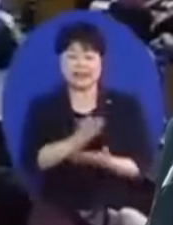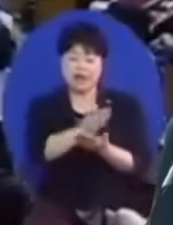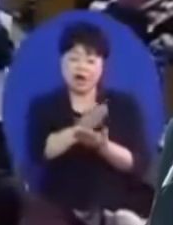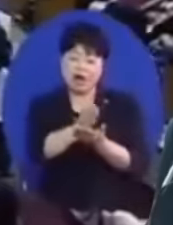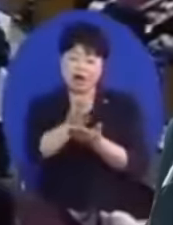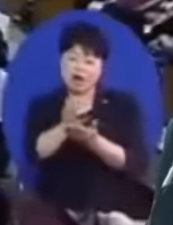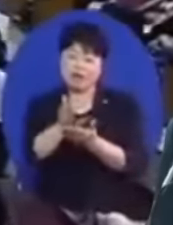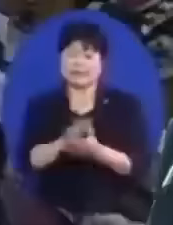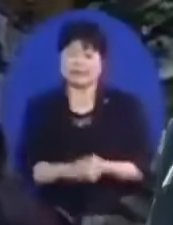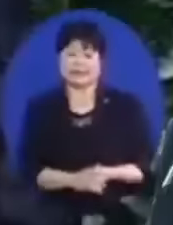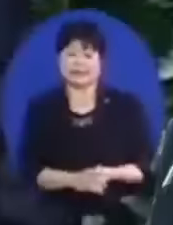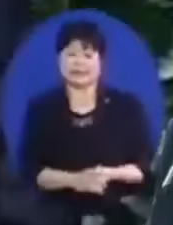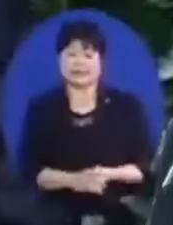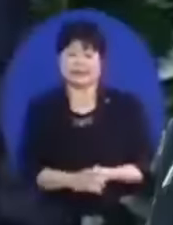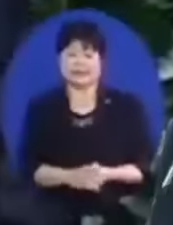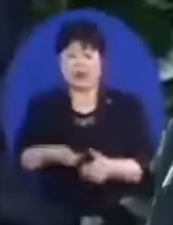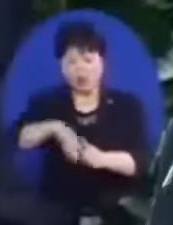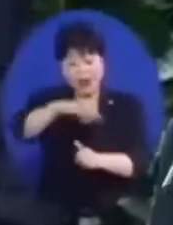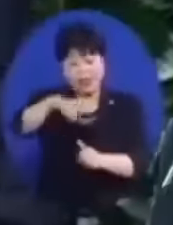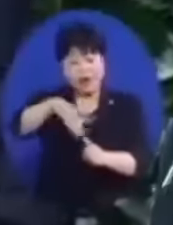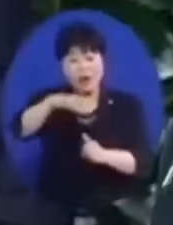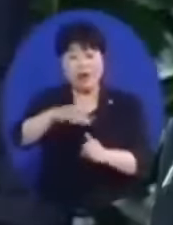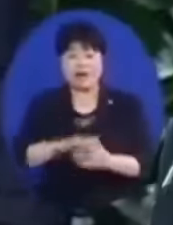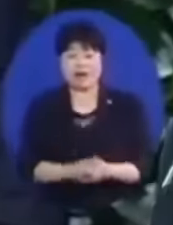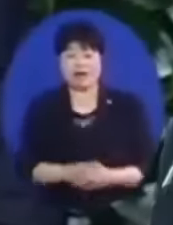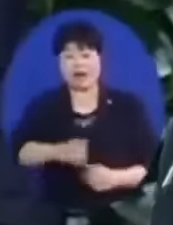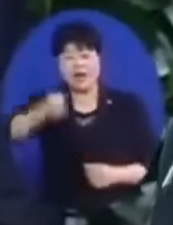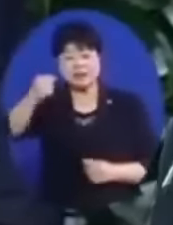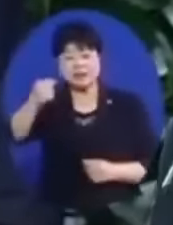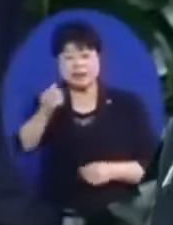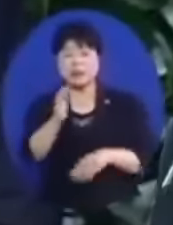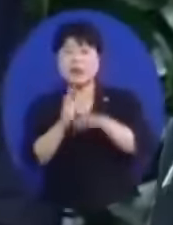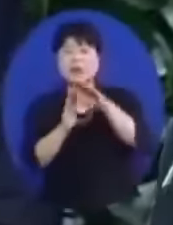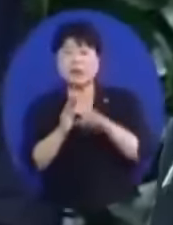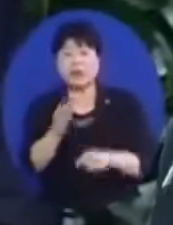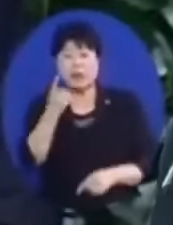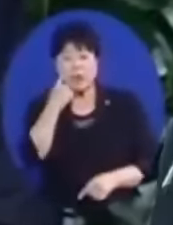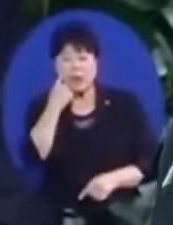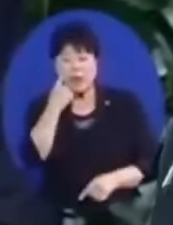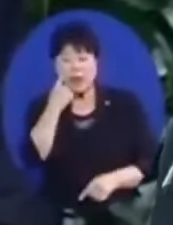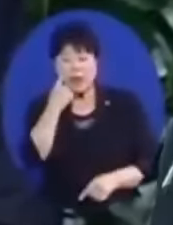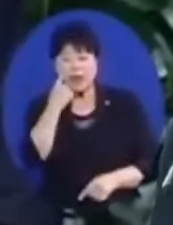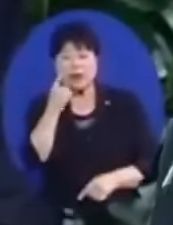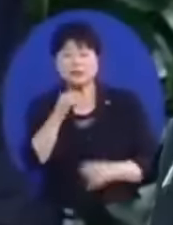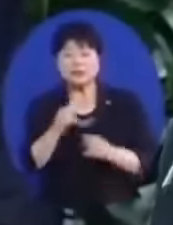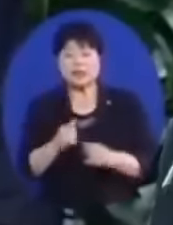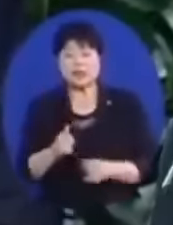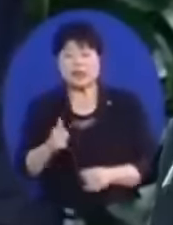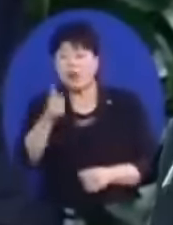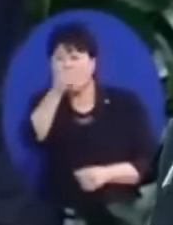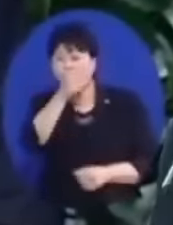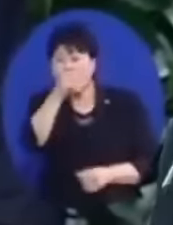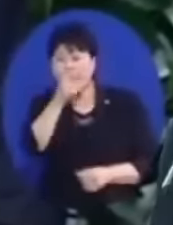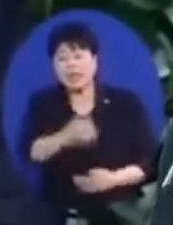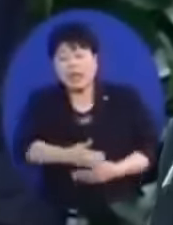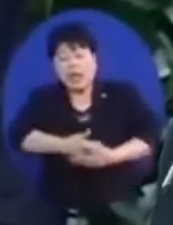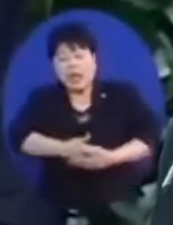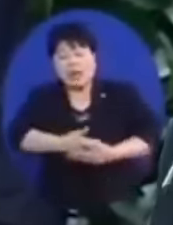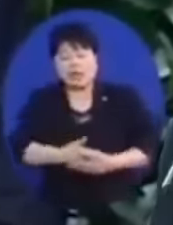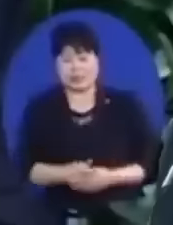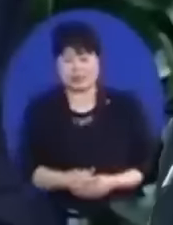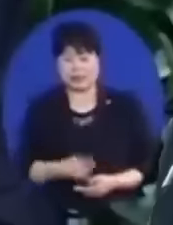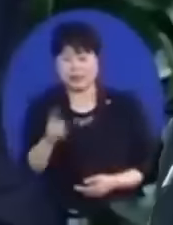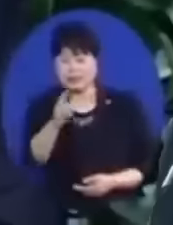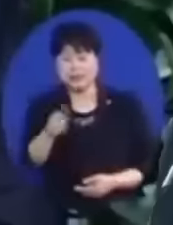가지 주위 환경을 가지고 메꾸려고 하는 것입니다. 어떠한 사람은 고양이를 늘 안고 댕기고